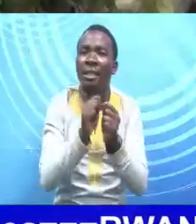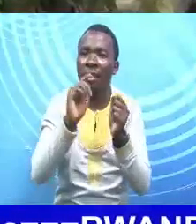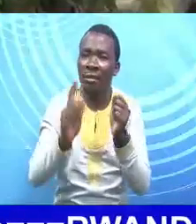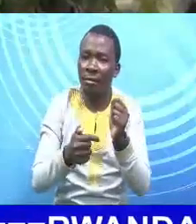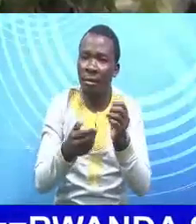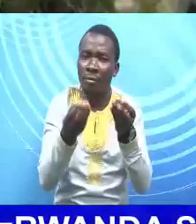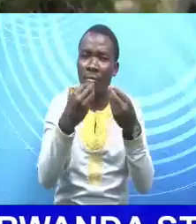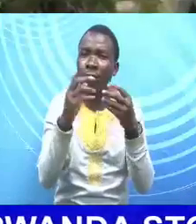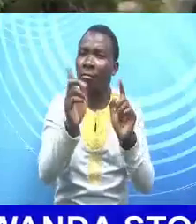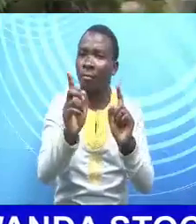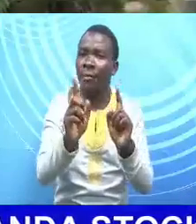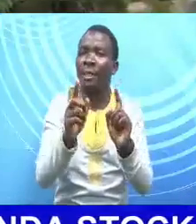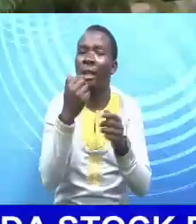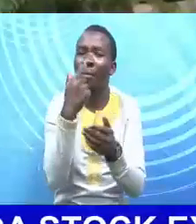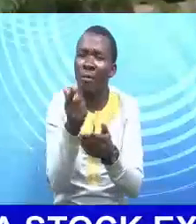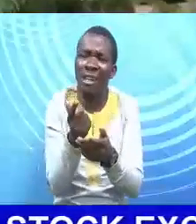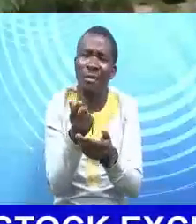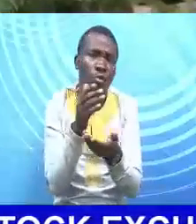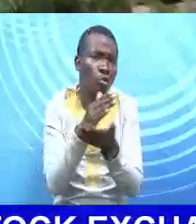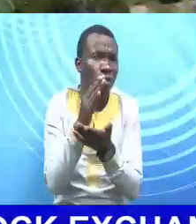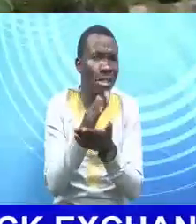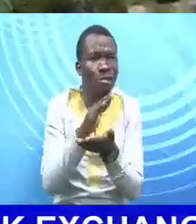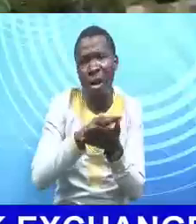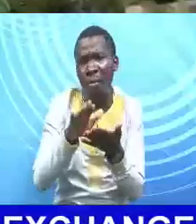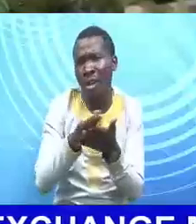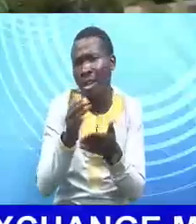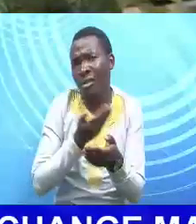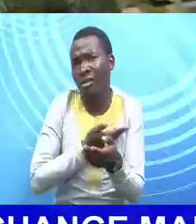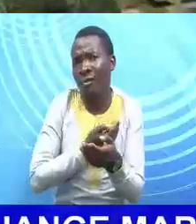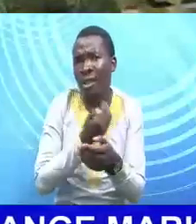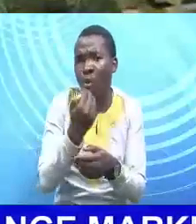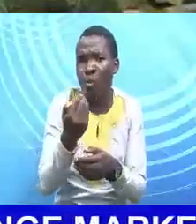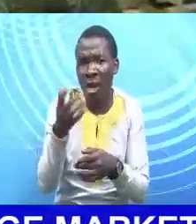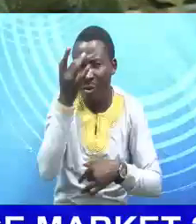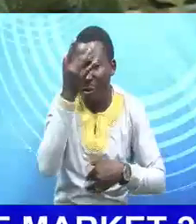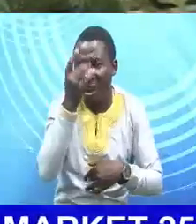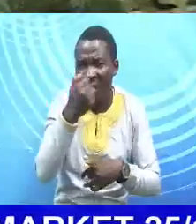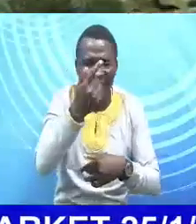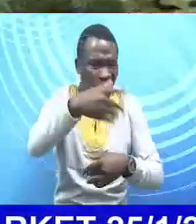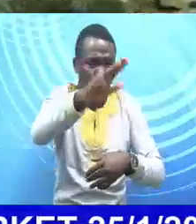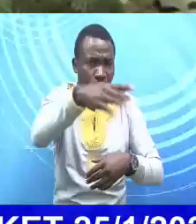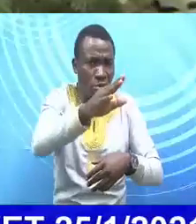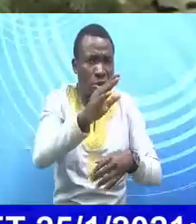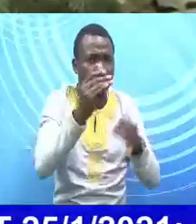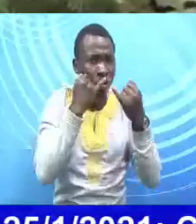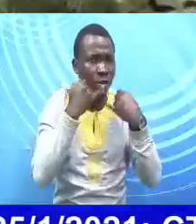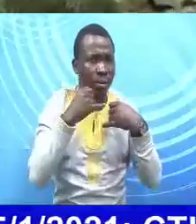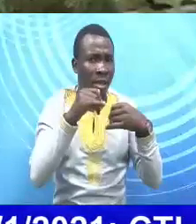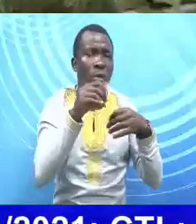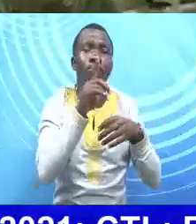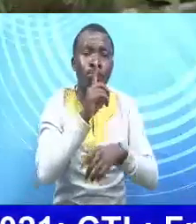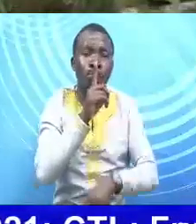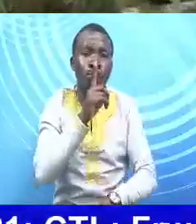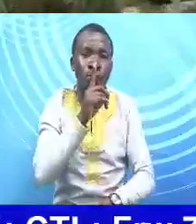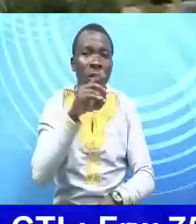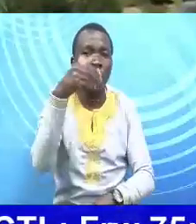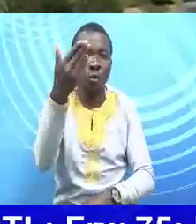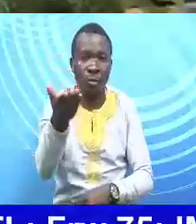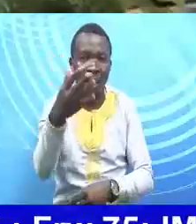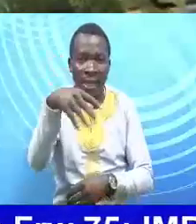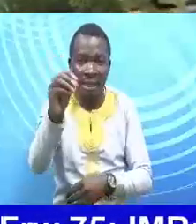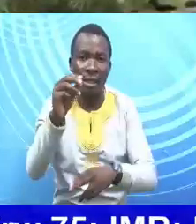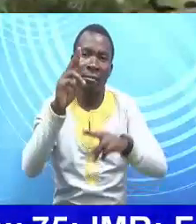buyambe ndamubwira nti wambabariye ko mfite umwana urwaye ngo ibyo niyo kubimubwira ngo niduceceke aragiye